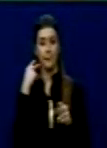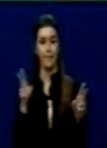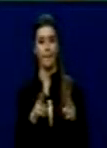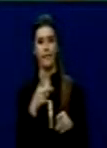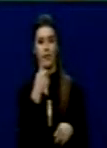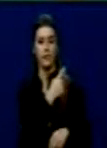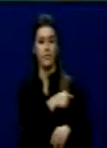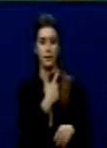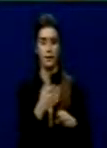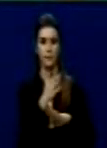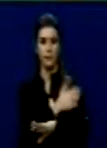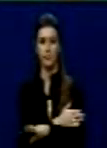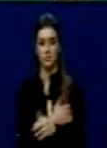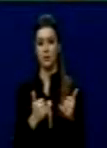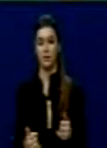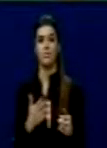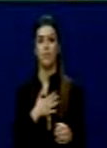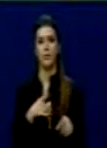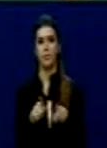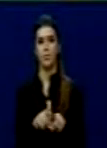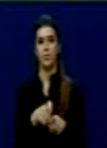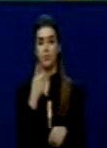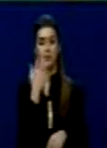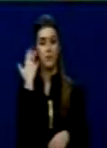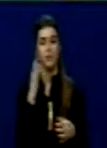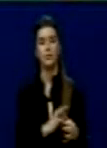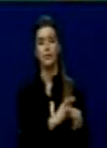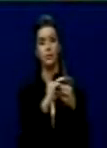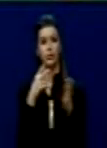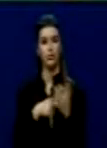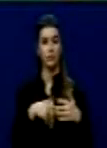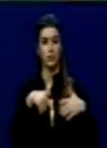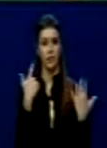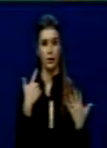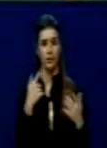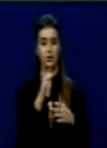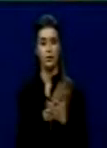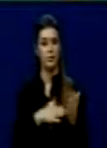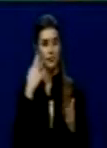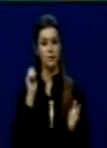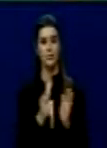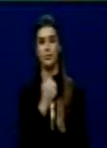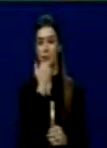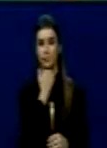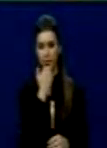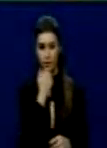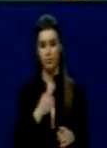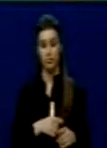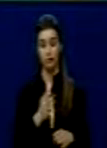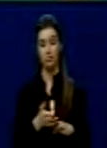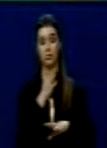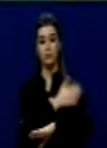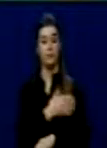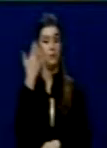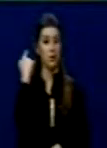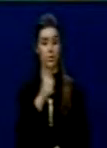kaluar, siç është e njëjtë që është duke u përcjellur që prej vitit 2007 kur është privatizuar kjo ndërmarrje ose edhe më herët që